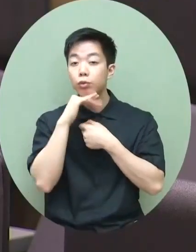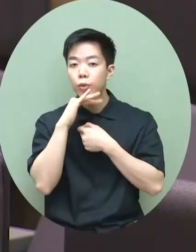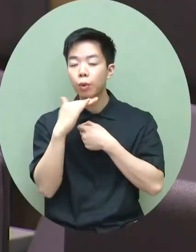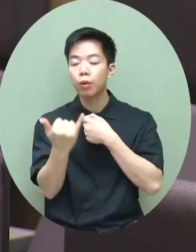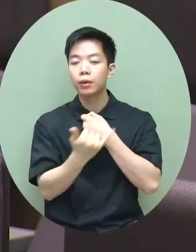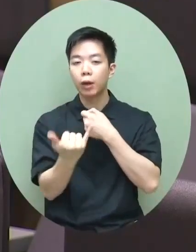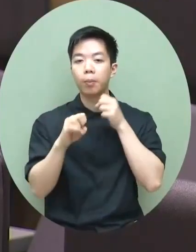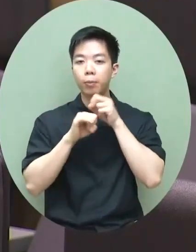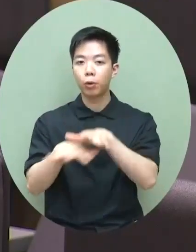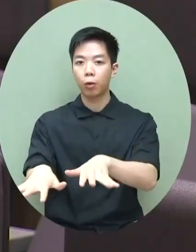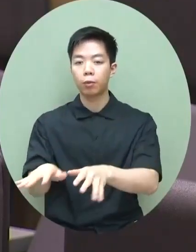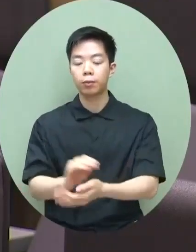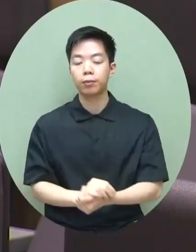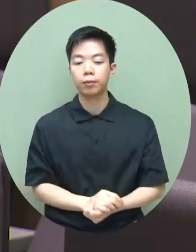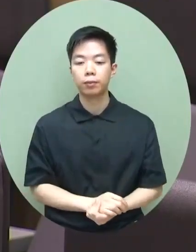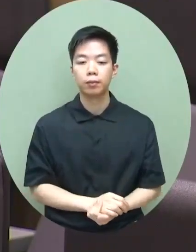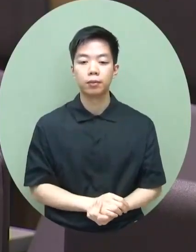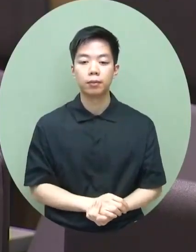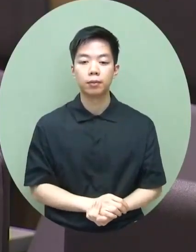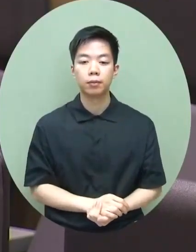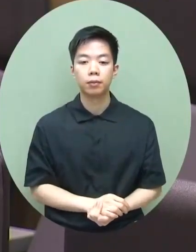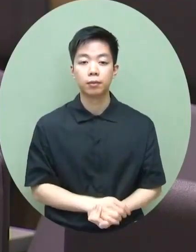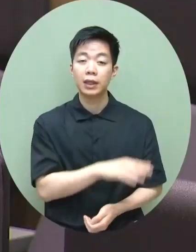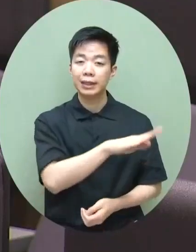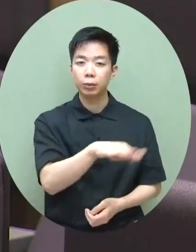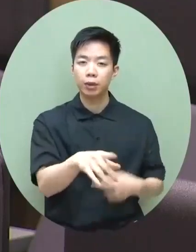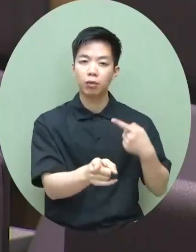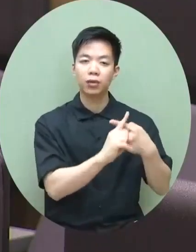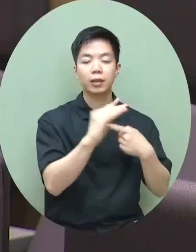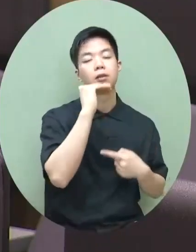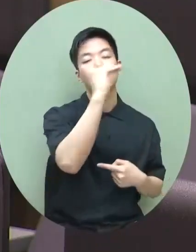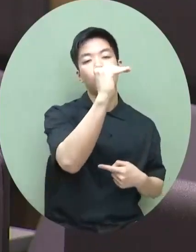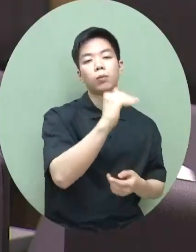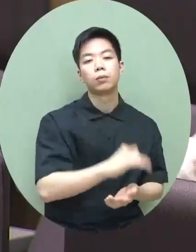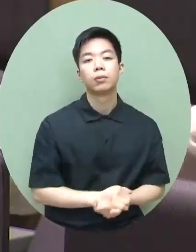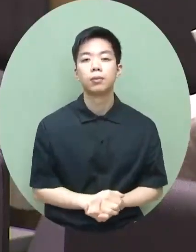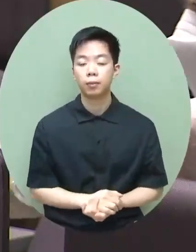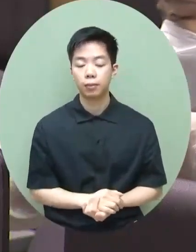破瓶颈呢？谢谢。可以用广东话回答。 我想